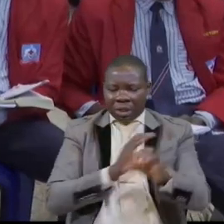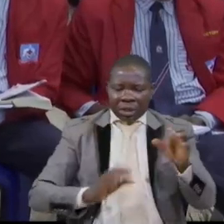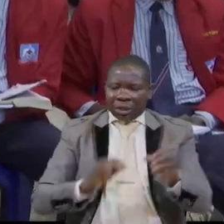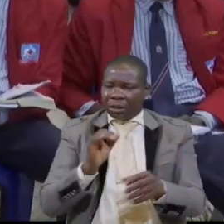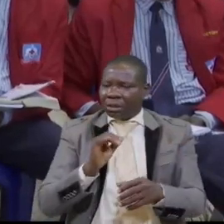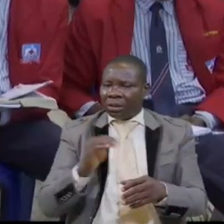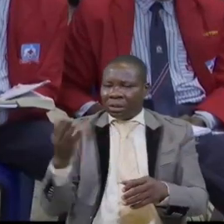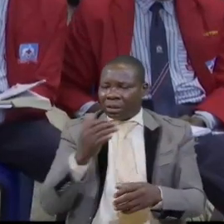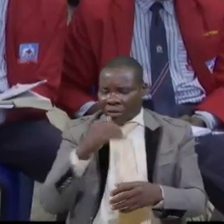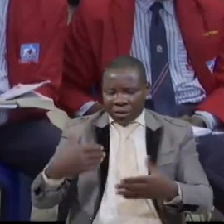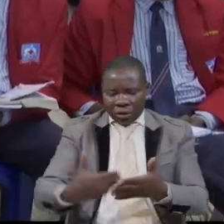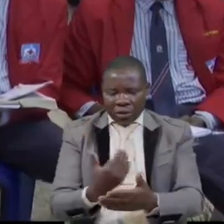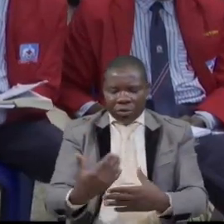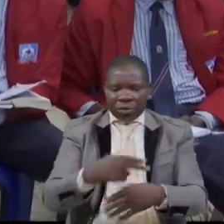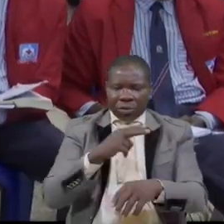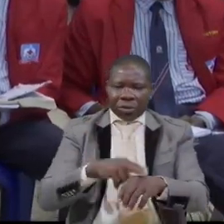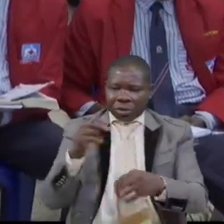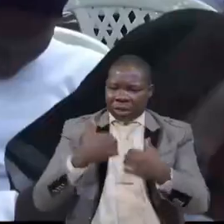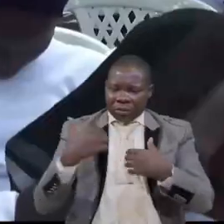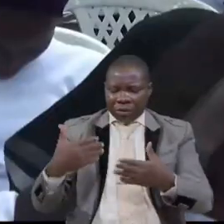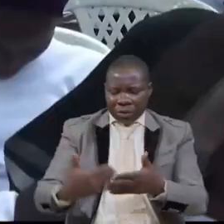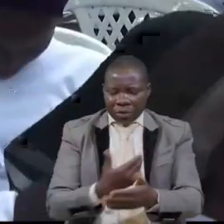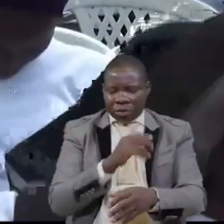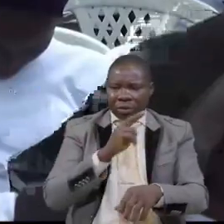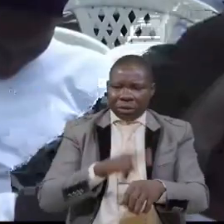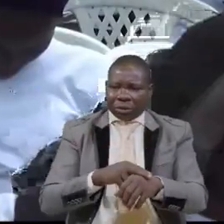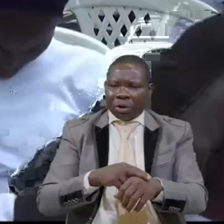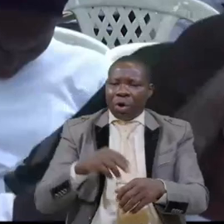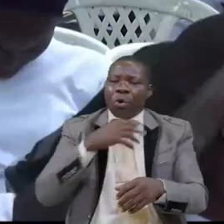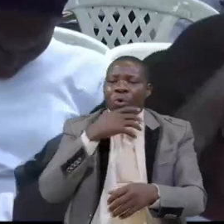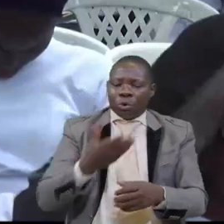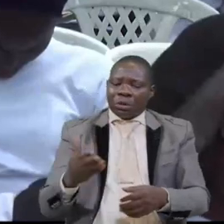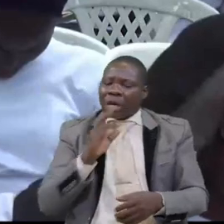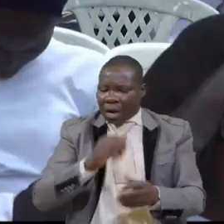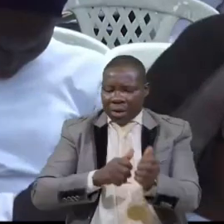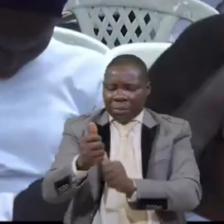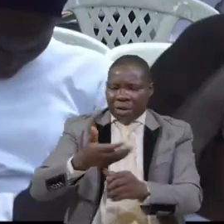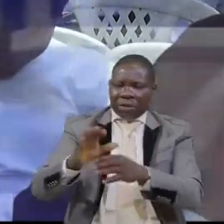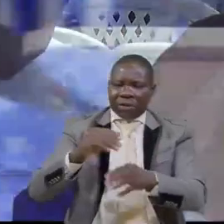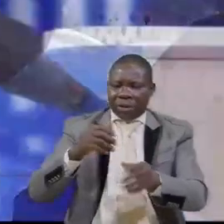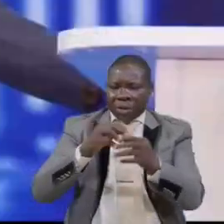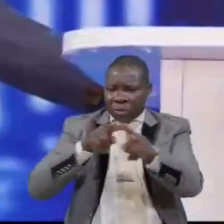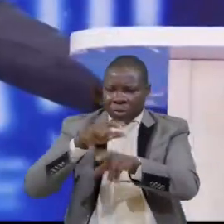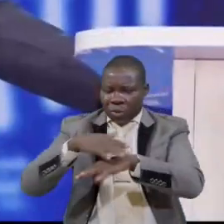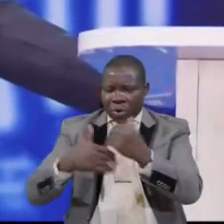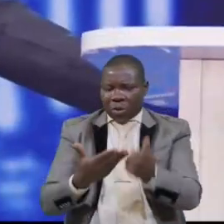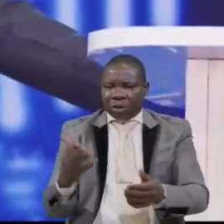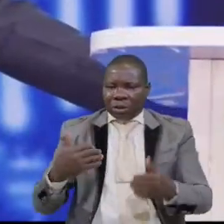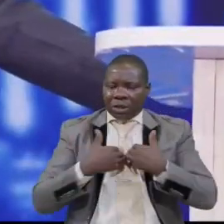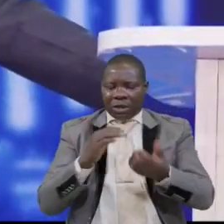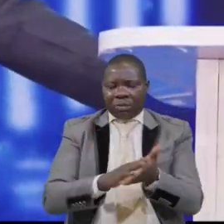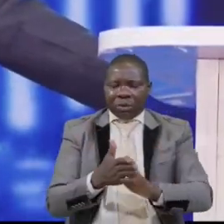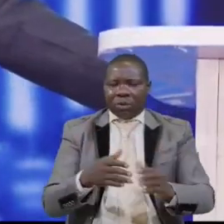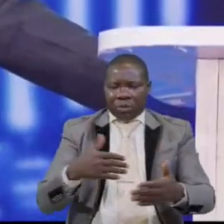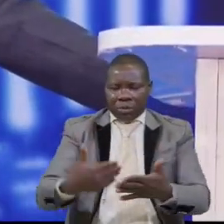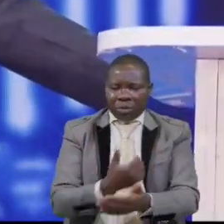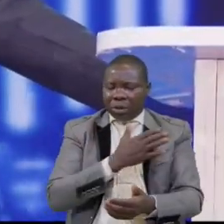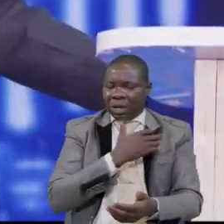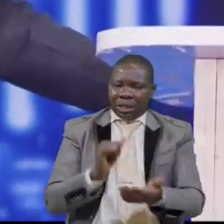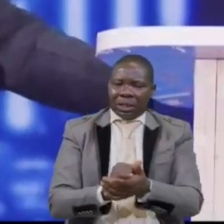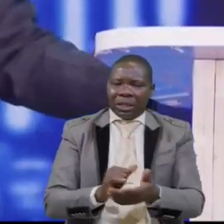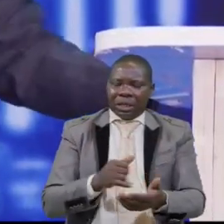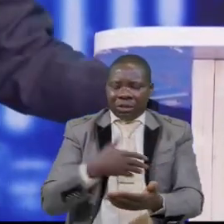choses en C sont passés et voici toutes choses sont devenues nouvelles et cette nouvelle nature il